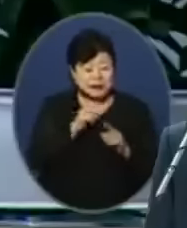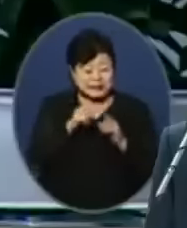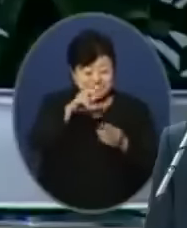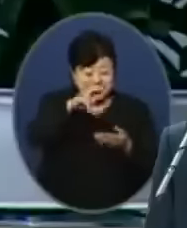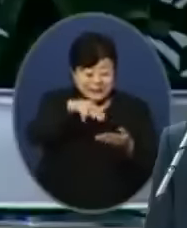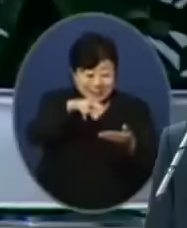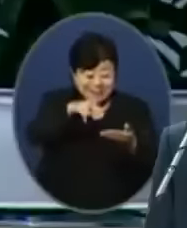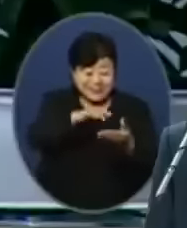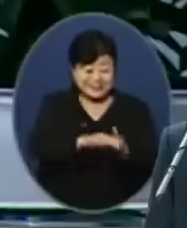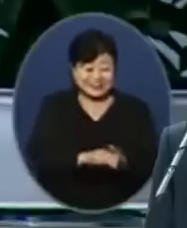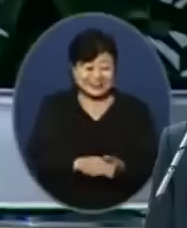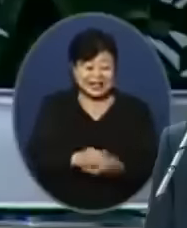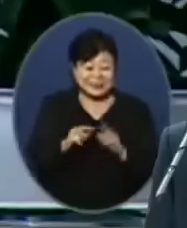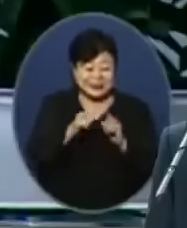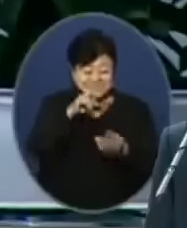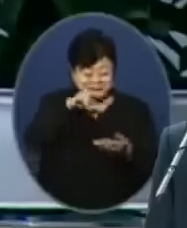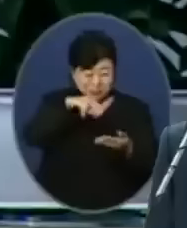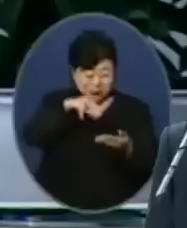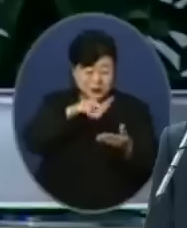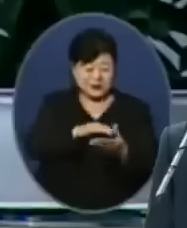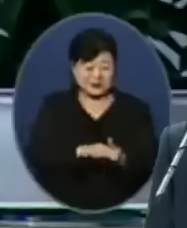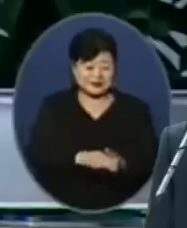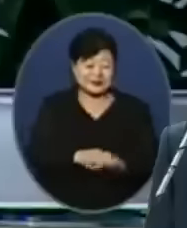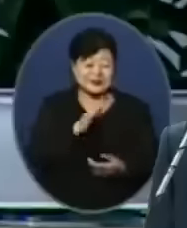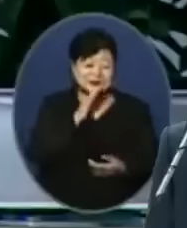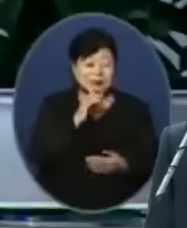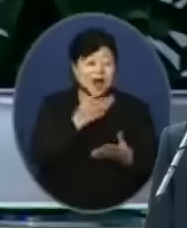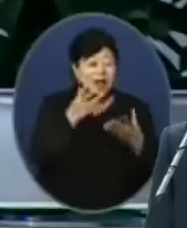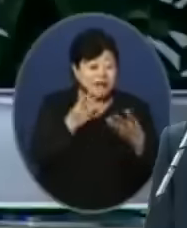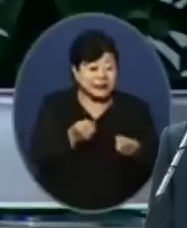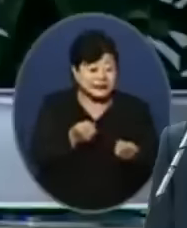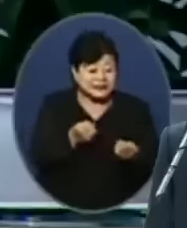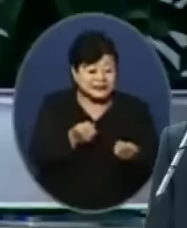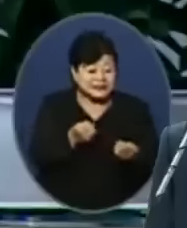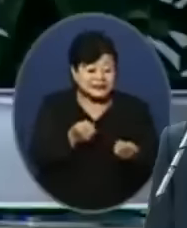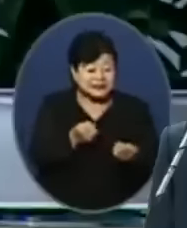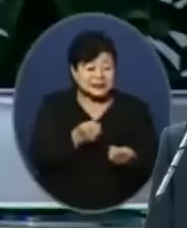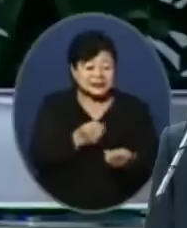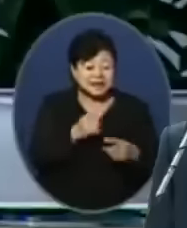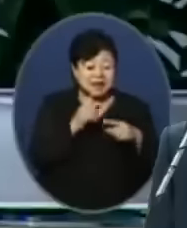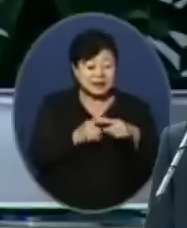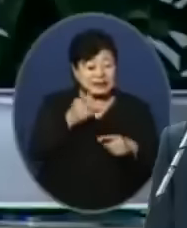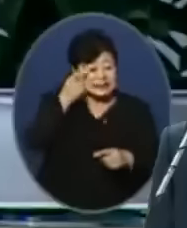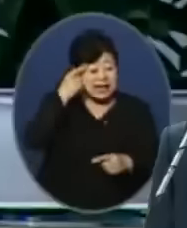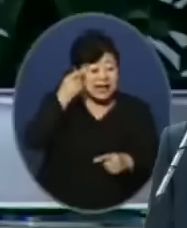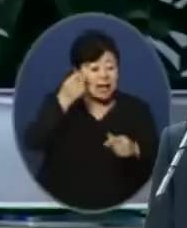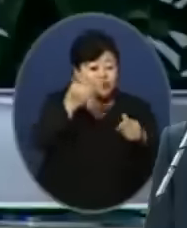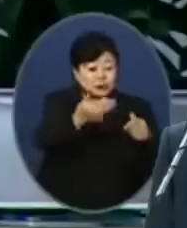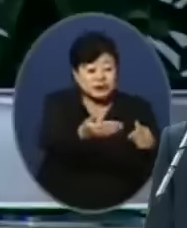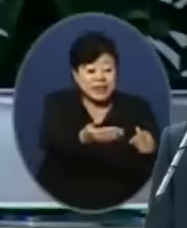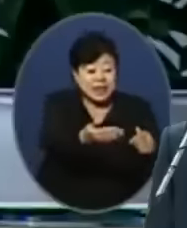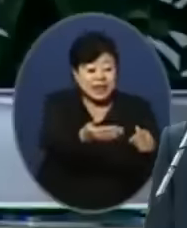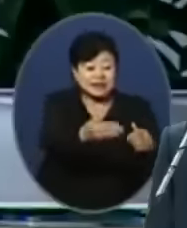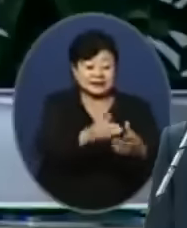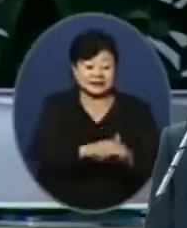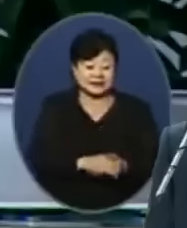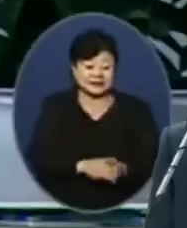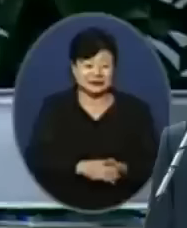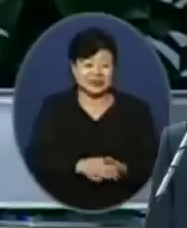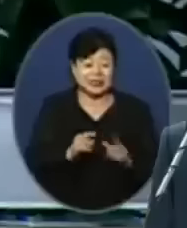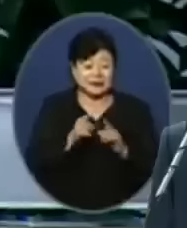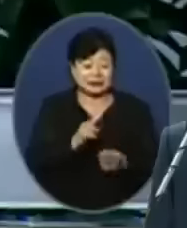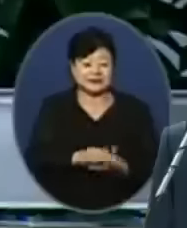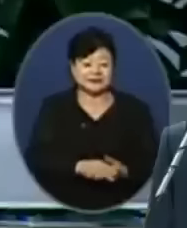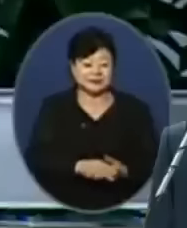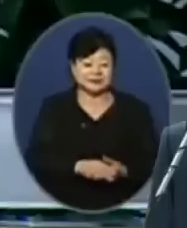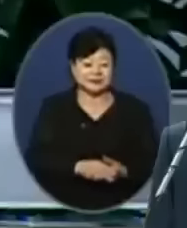읽으십시오. 성경이 여러분에게 얼마나 많은 긍정적인 생각을 부어주는지 형언할 수 없습니다.